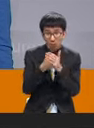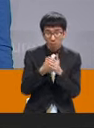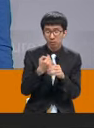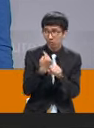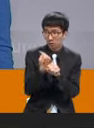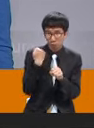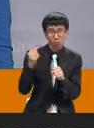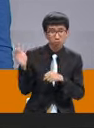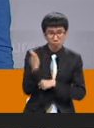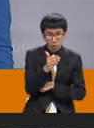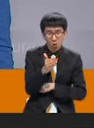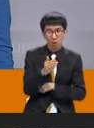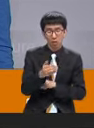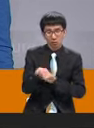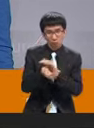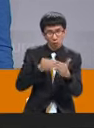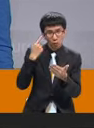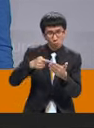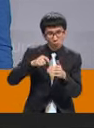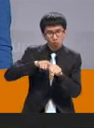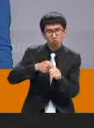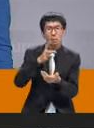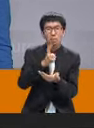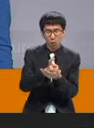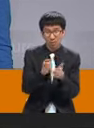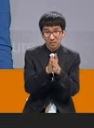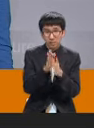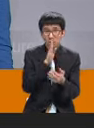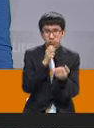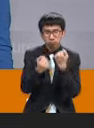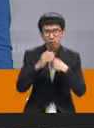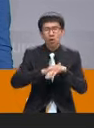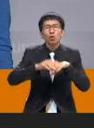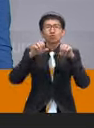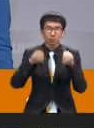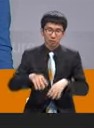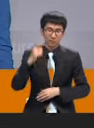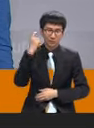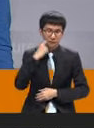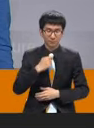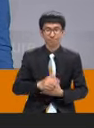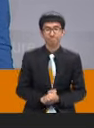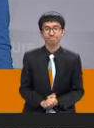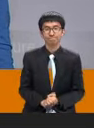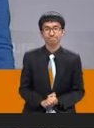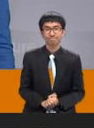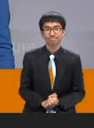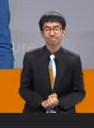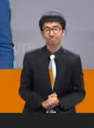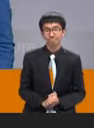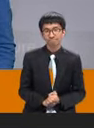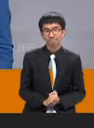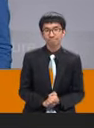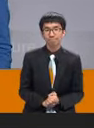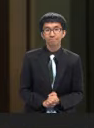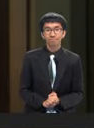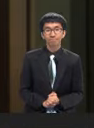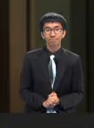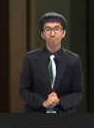지난해부터 선행교육규제법이 시행됐는데 사실상 무용지물인 셈입니다. 이수민 기자입니다.